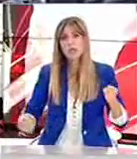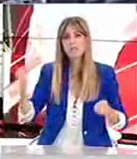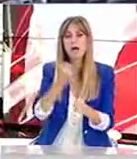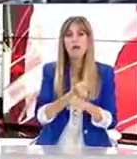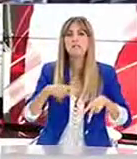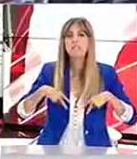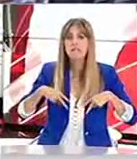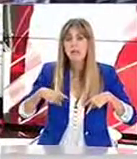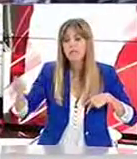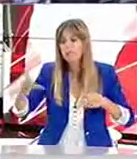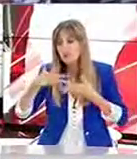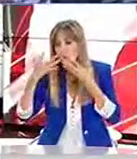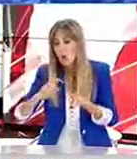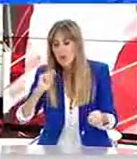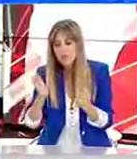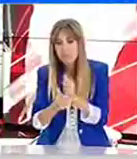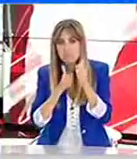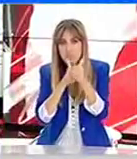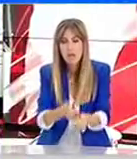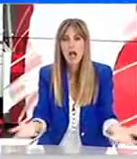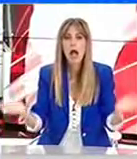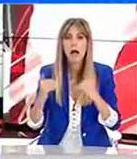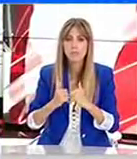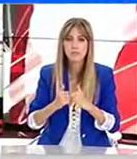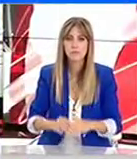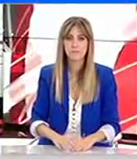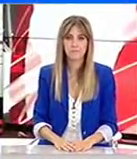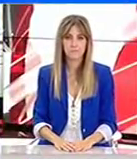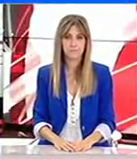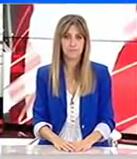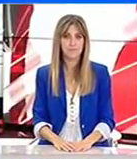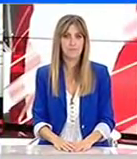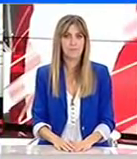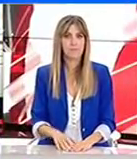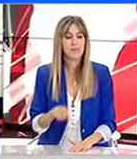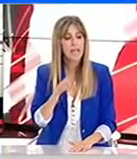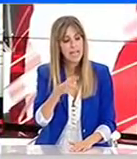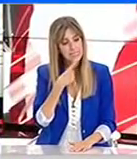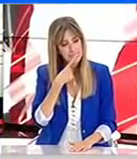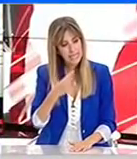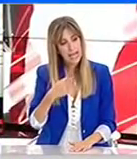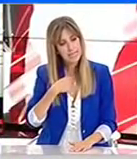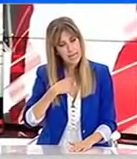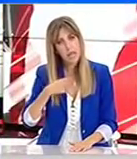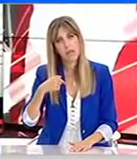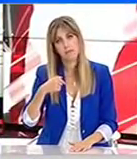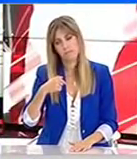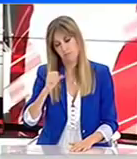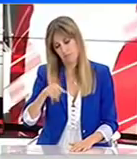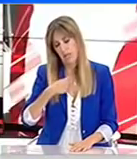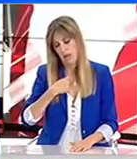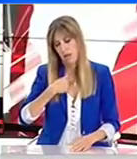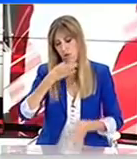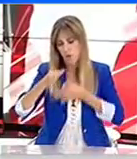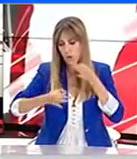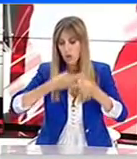Κοιτάξτε, εσείς τώρα αναφέρεστε σε εξαγγελίες που γίνανε την περίοδο που ήμασταν στην αντιπολίτευση. Και δεν το κάνετε μόνο εσείς, το